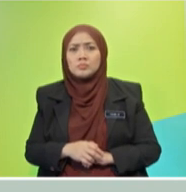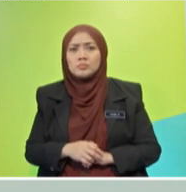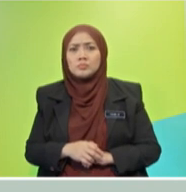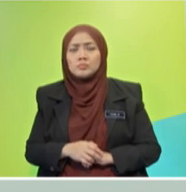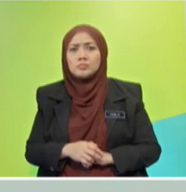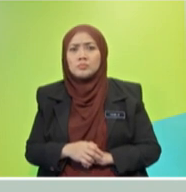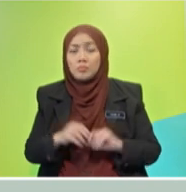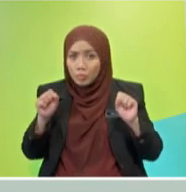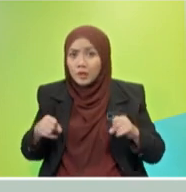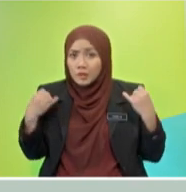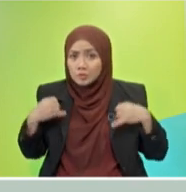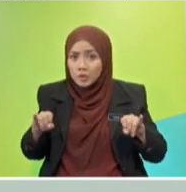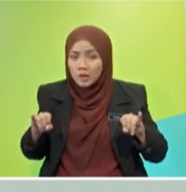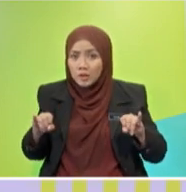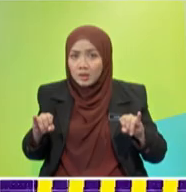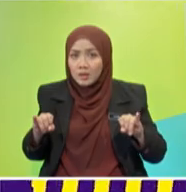boleh dijual